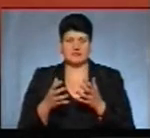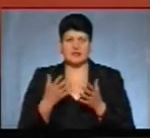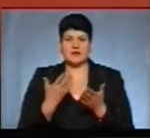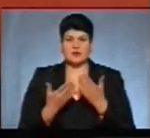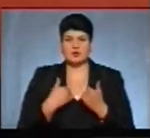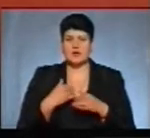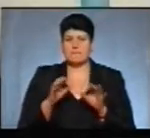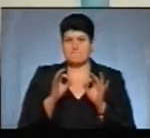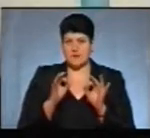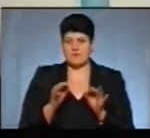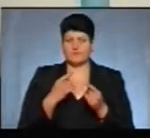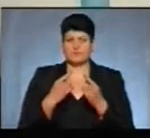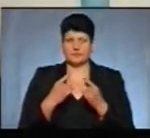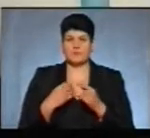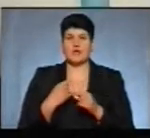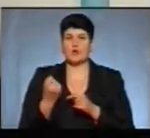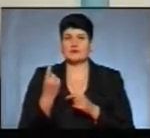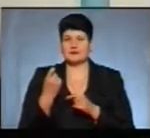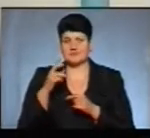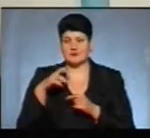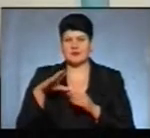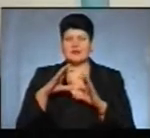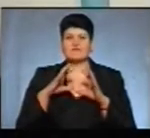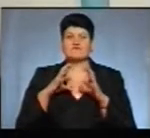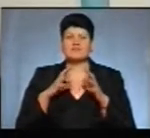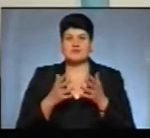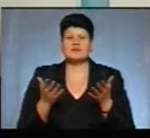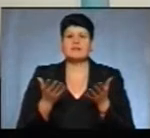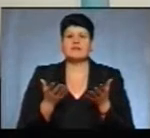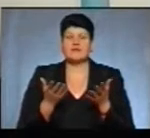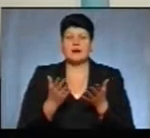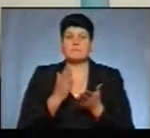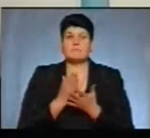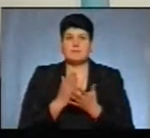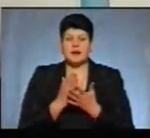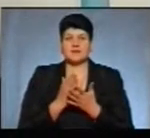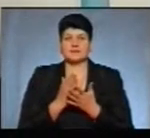правильно рахував, то ми 11-та країна в світі тільки, яка має такі